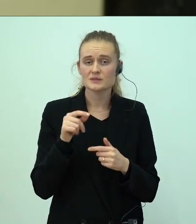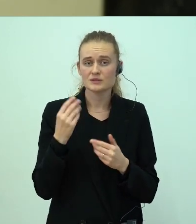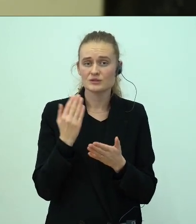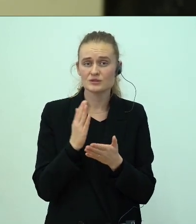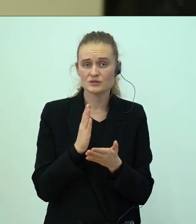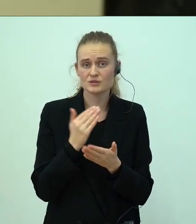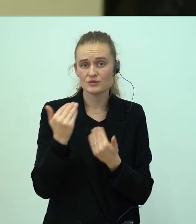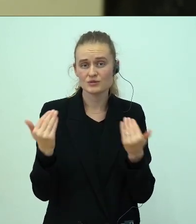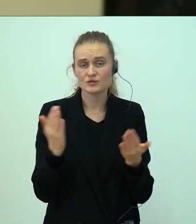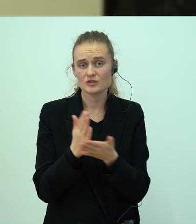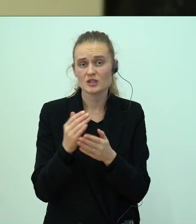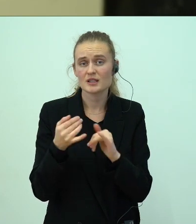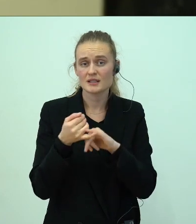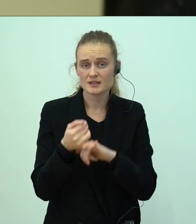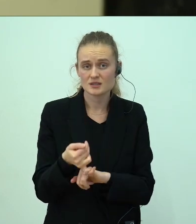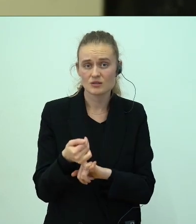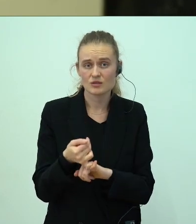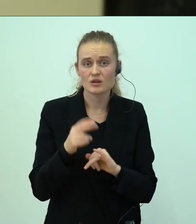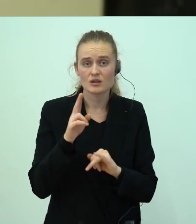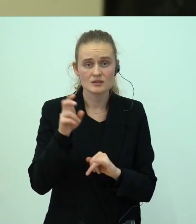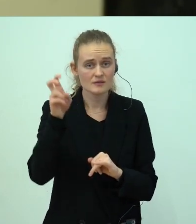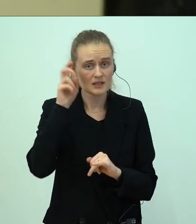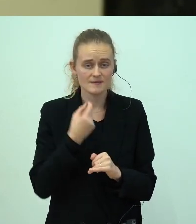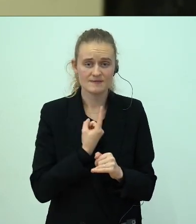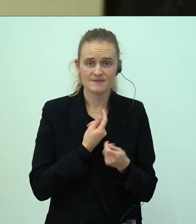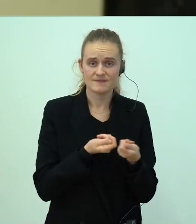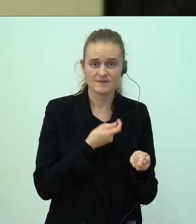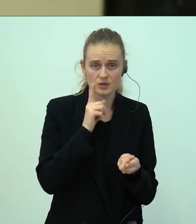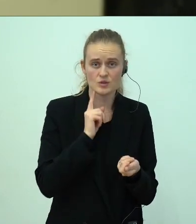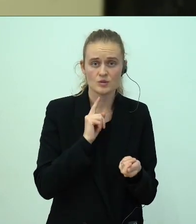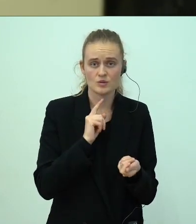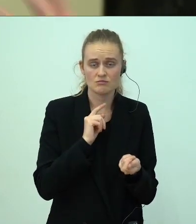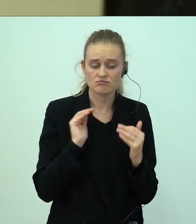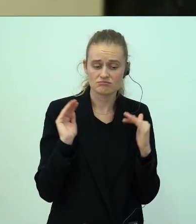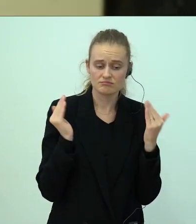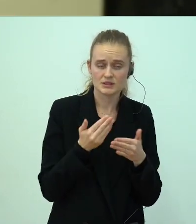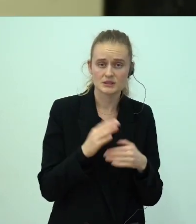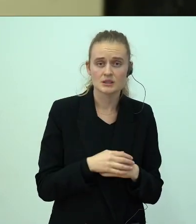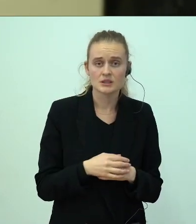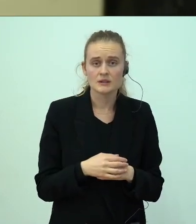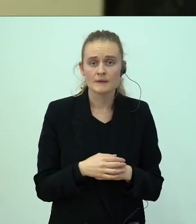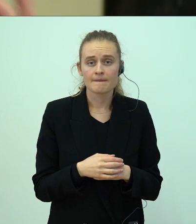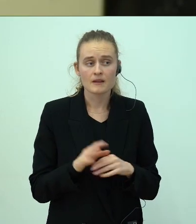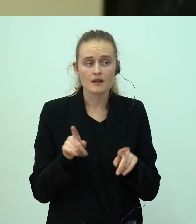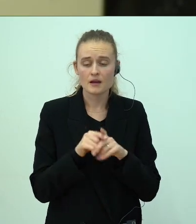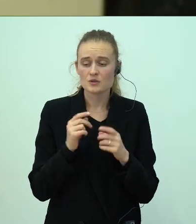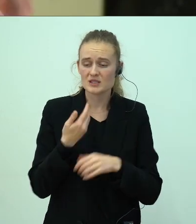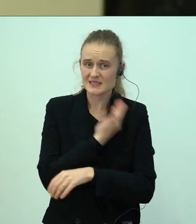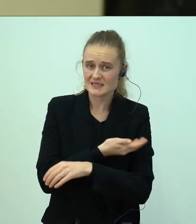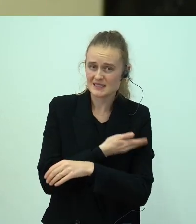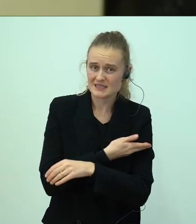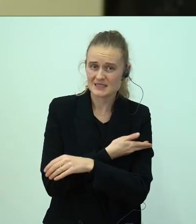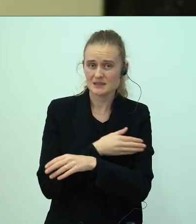kurios puoselėti nori tos autokratinės valstybės, sumenkinti mus ir galiausiai okupuoti. Tad jeigu norime